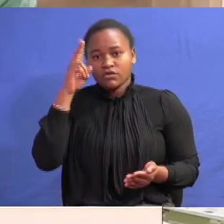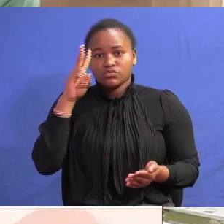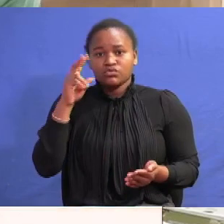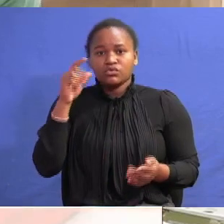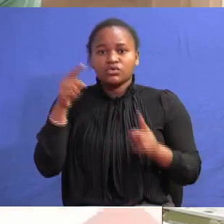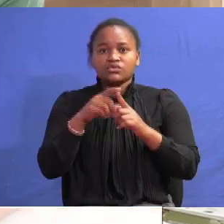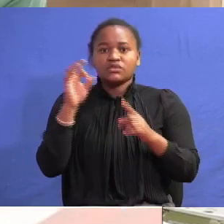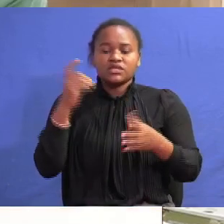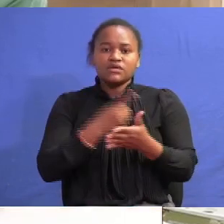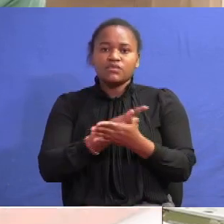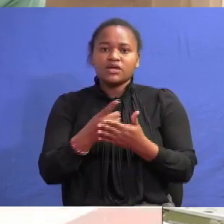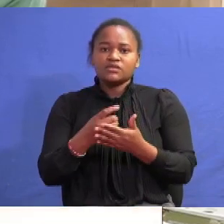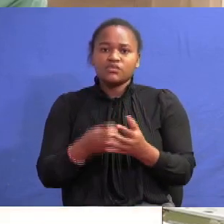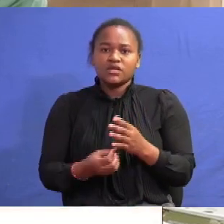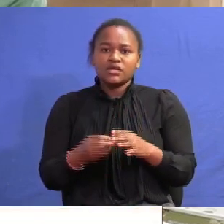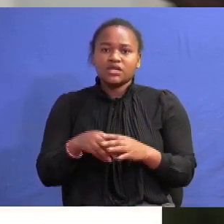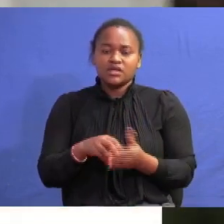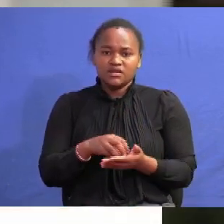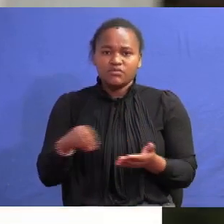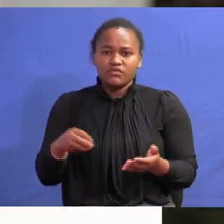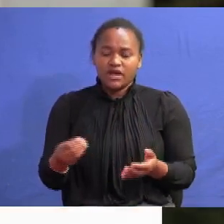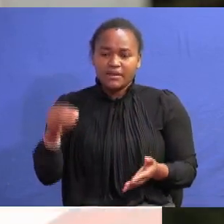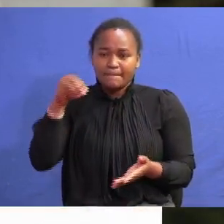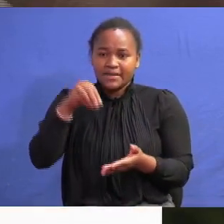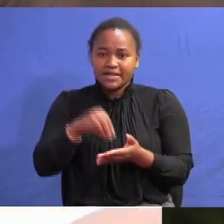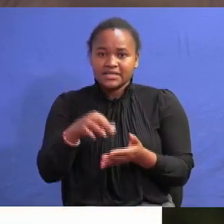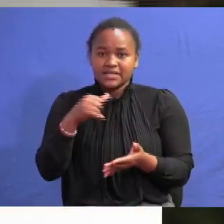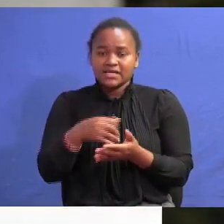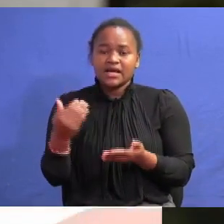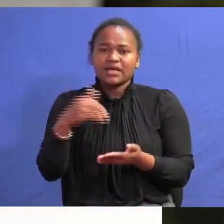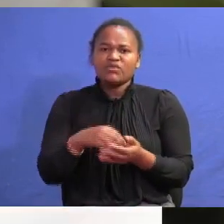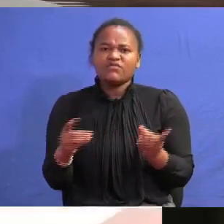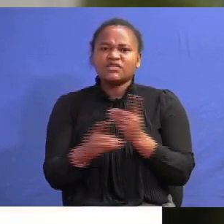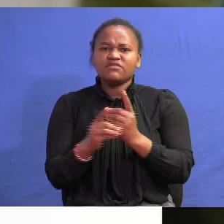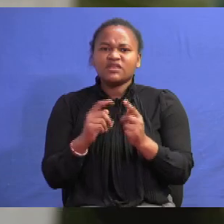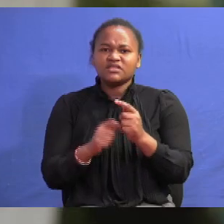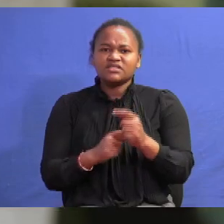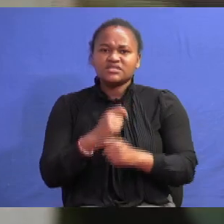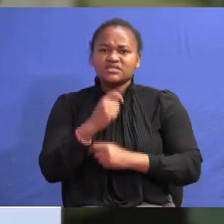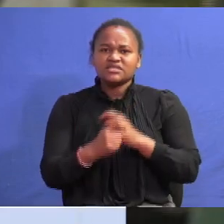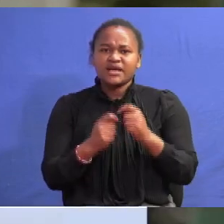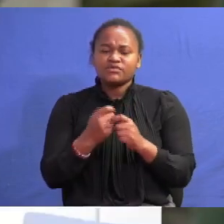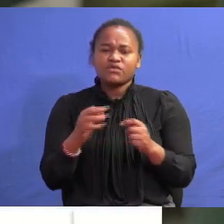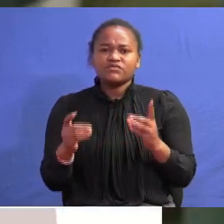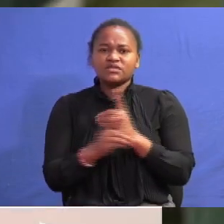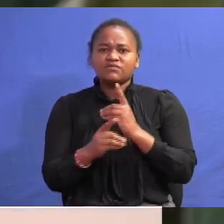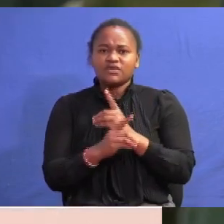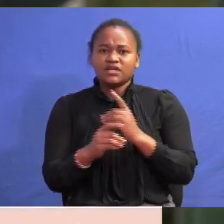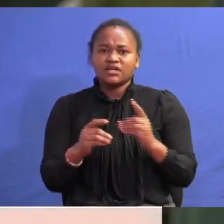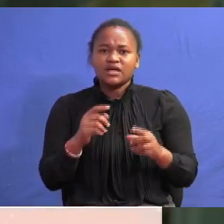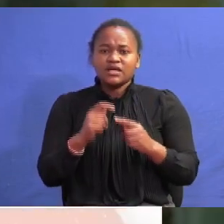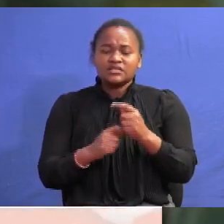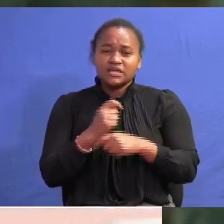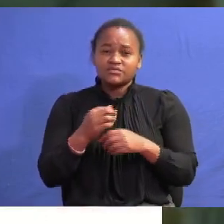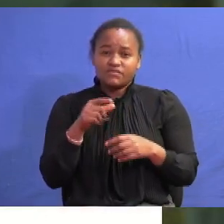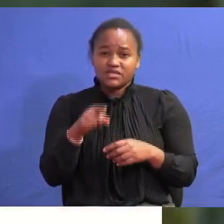2 to 3 weeks, tunaitoa ndio tukuje tuipande. Kuna aina mbalimbali za parachichi ya Hass ambazo ni Gold Hass na Giant Hass.